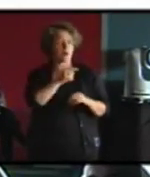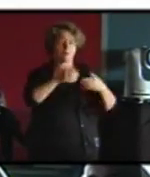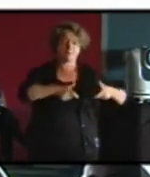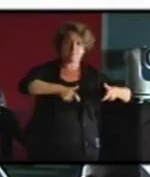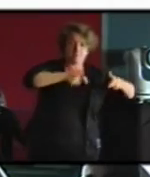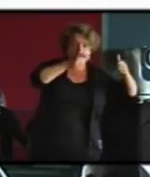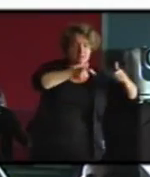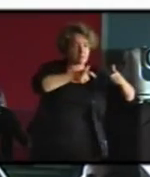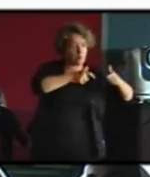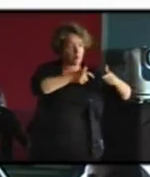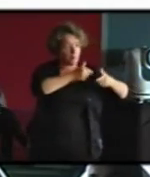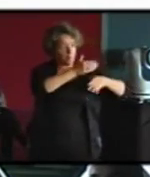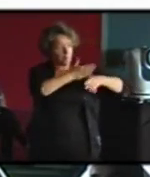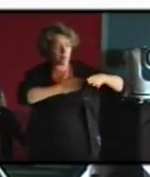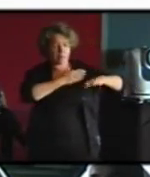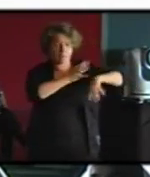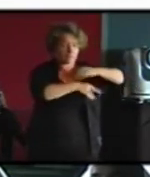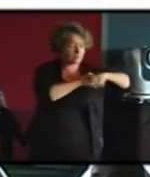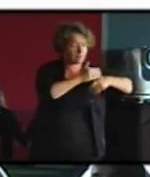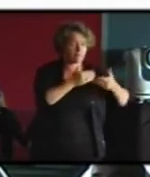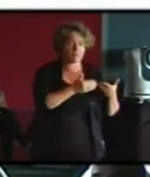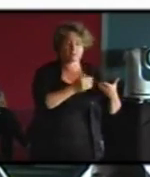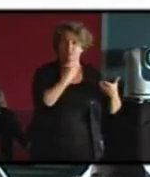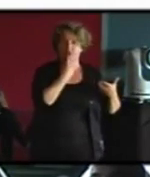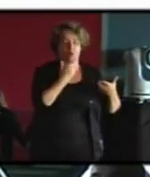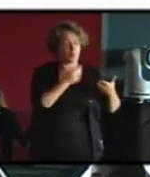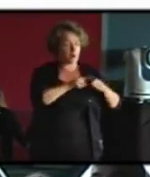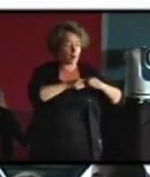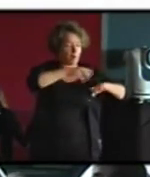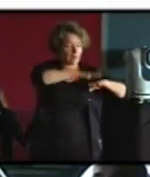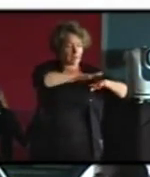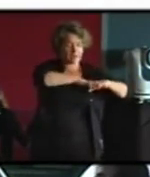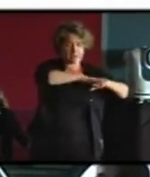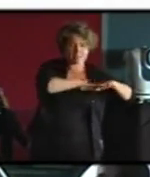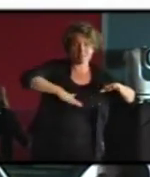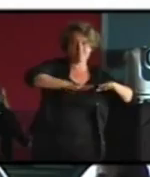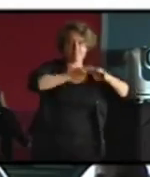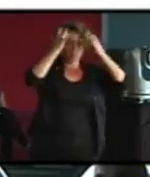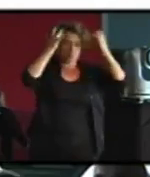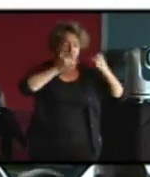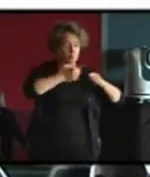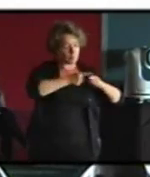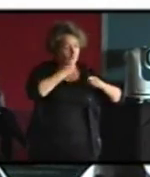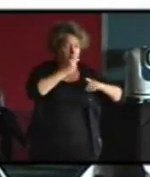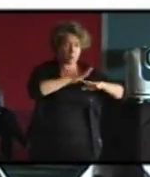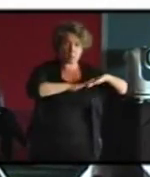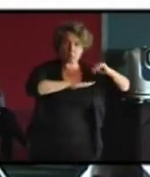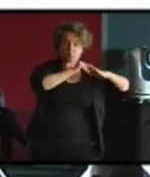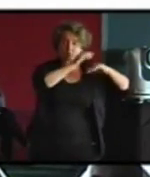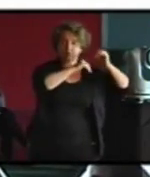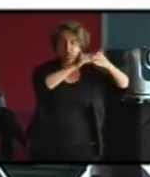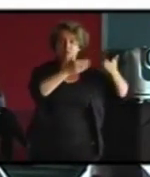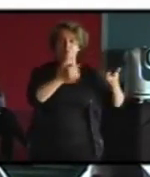moment donné, on construit une culture de quartier immobilière qui fait que tout d'un coup, un